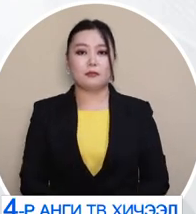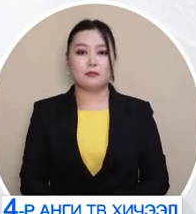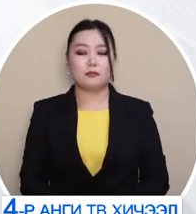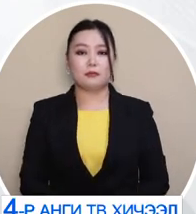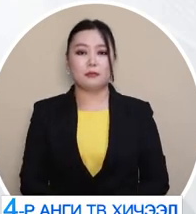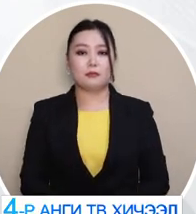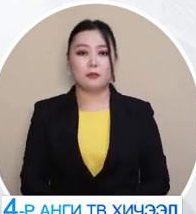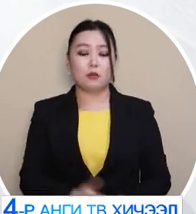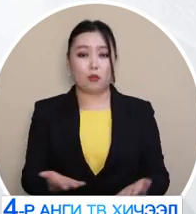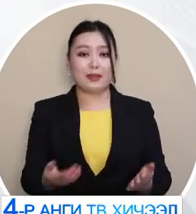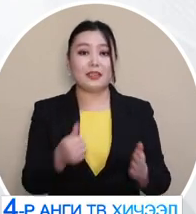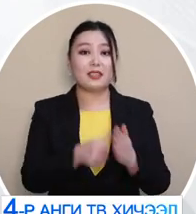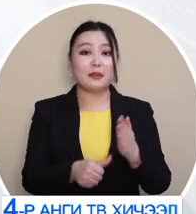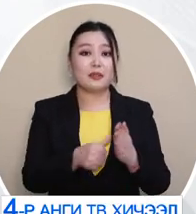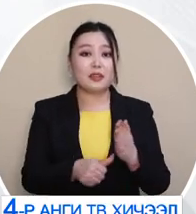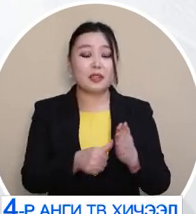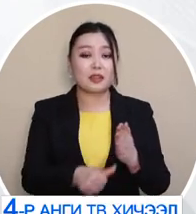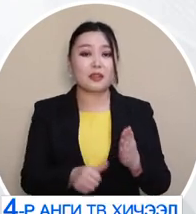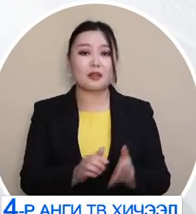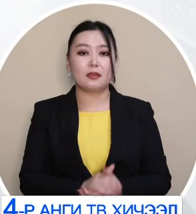За, тэгвэл энд дэвтрийг